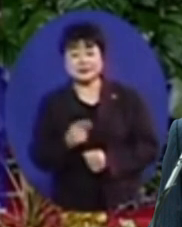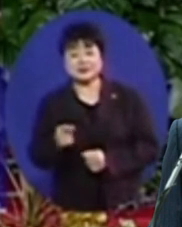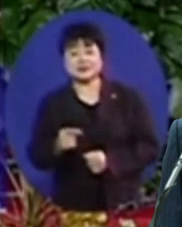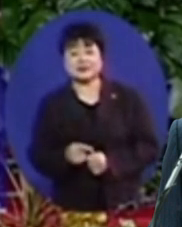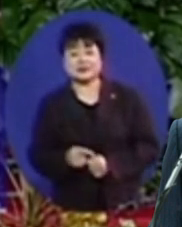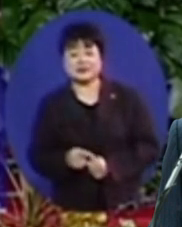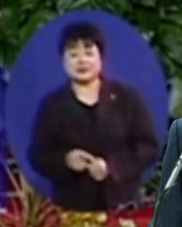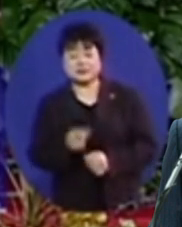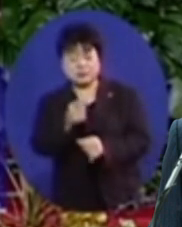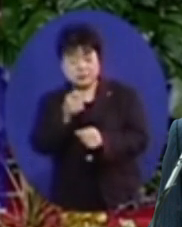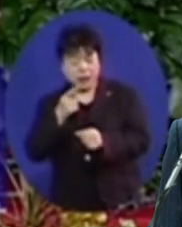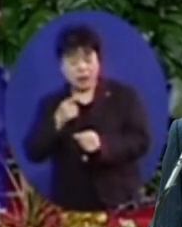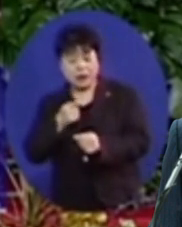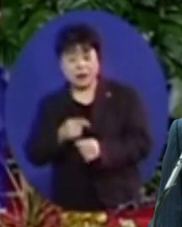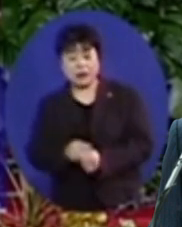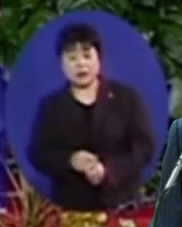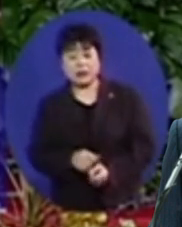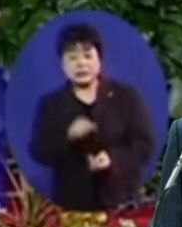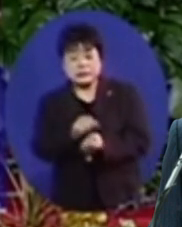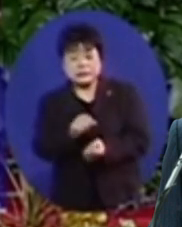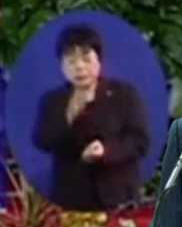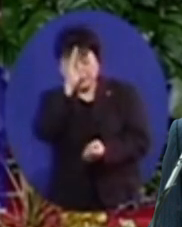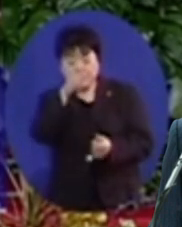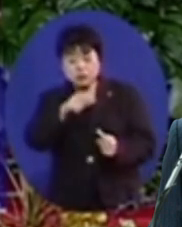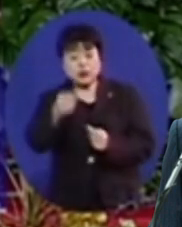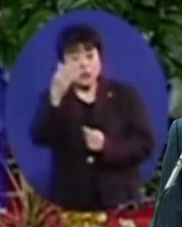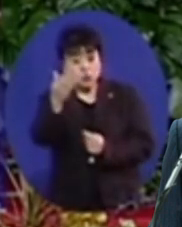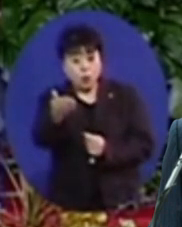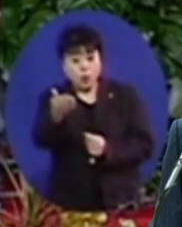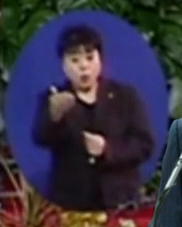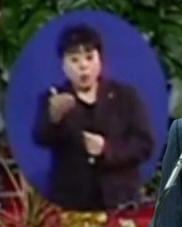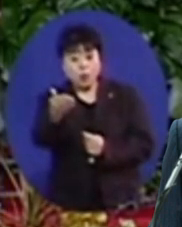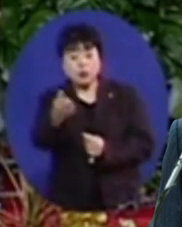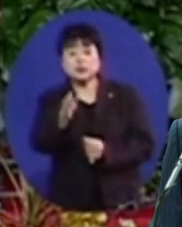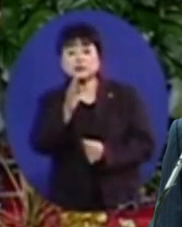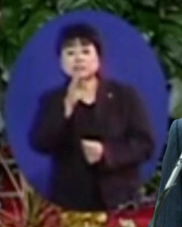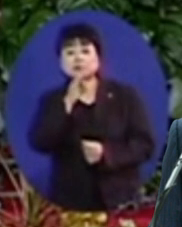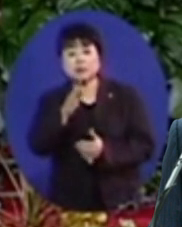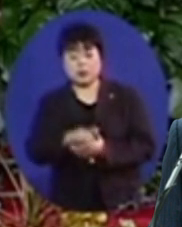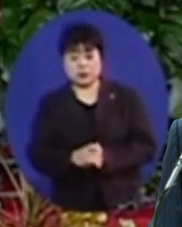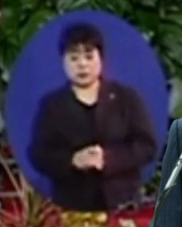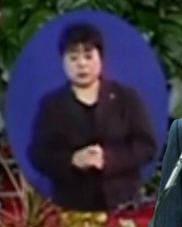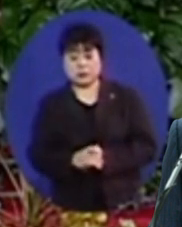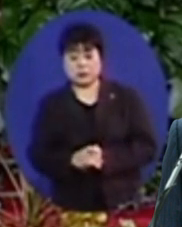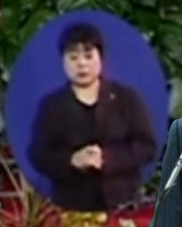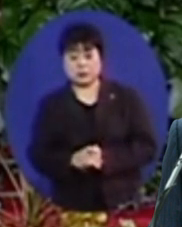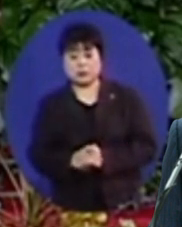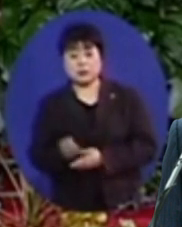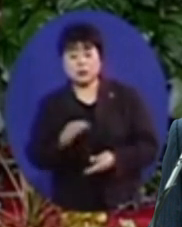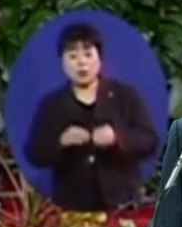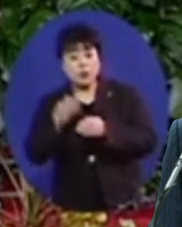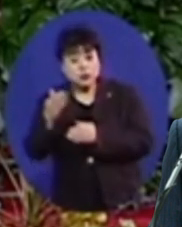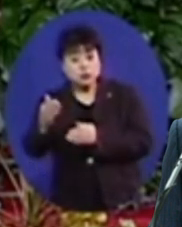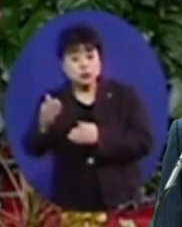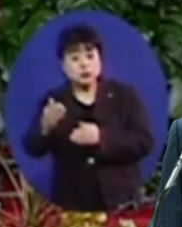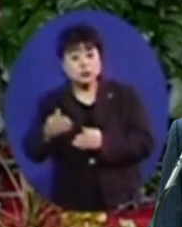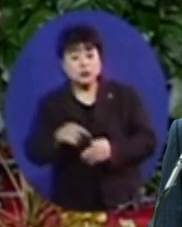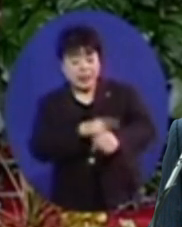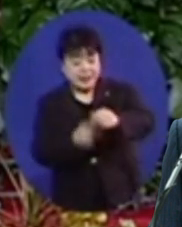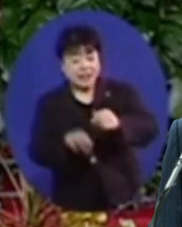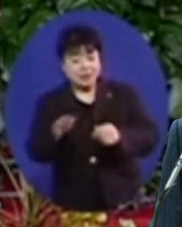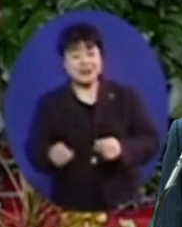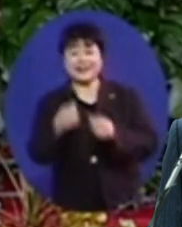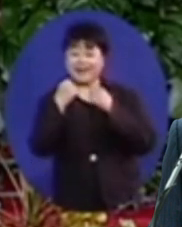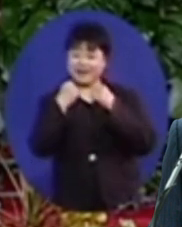사냥꾼의 올무에서와 극한 연병에서 건지실 것입니다. 제가 그 깃으로 너를 덮으시니 내가 그 날개 아래